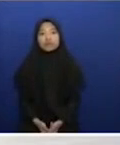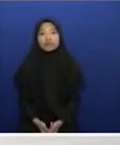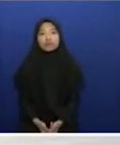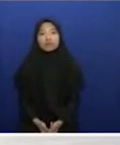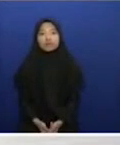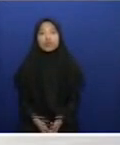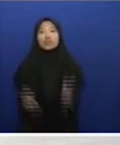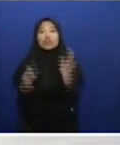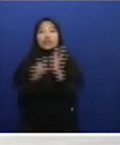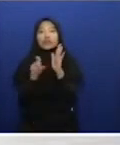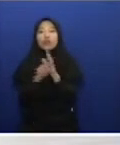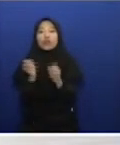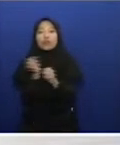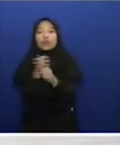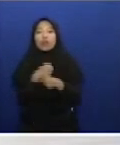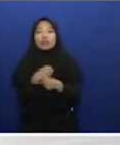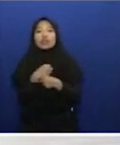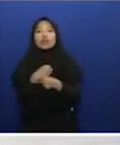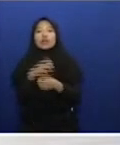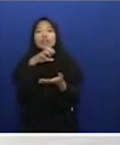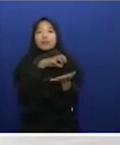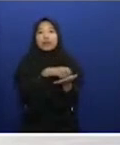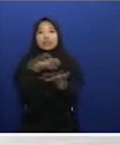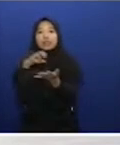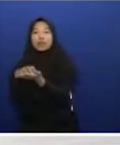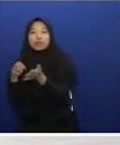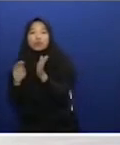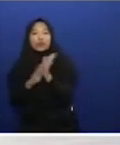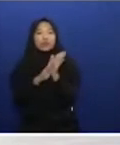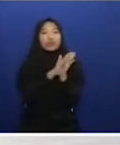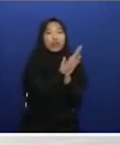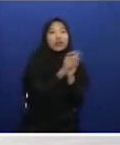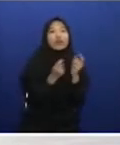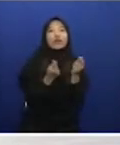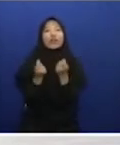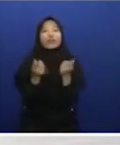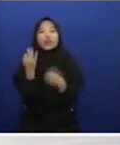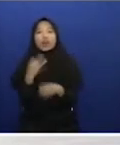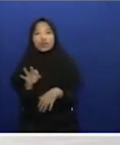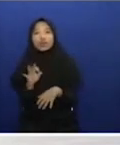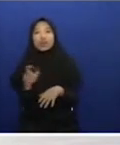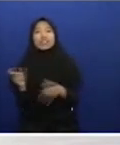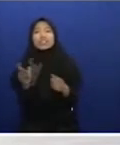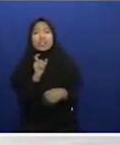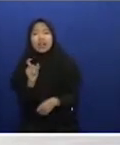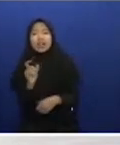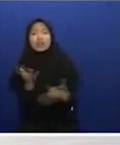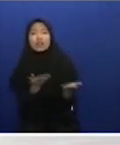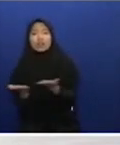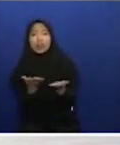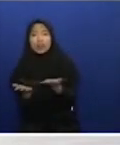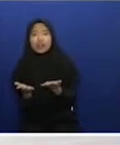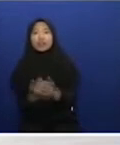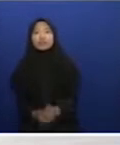baru. Caranya bagaimana, adik-adik semua? Kita dorong investasi lebih